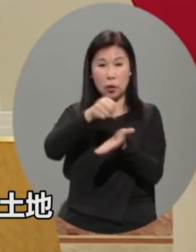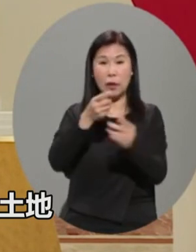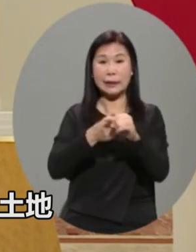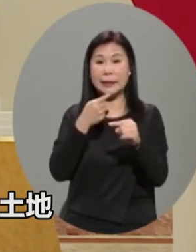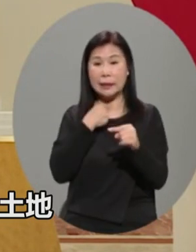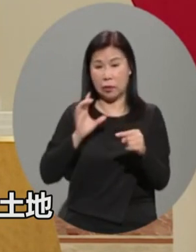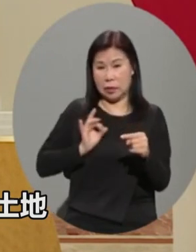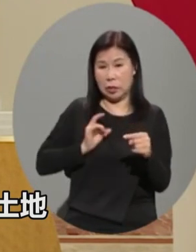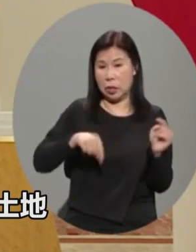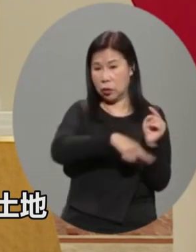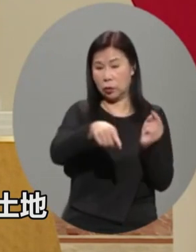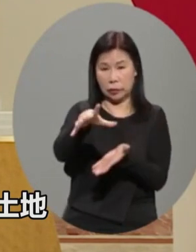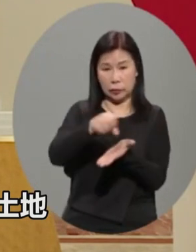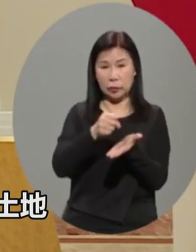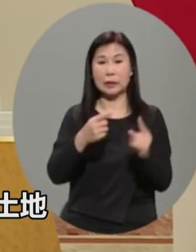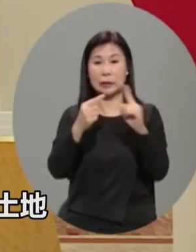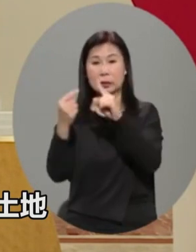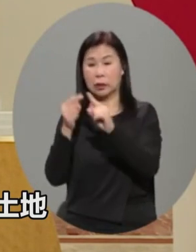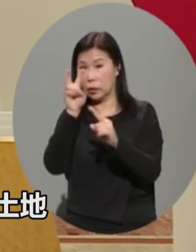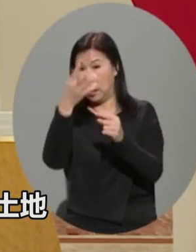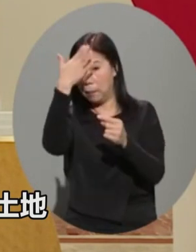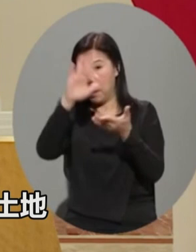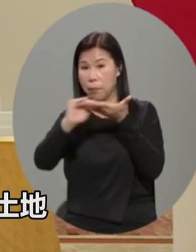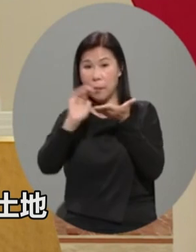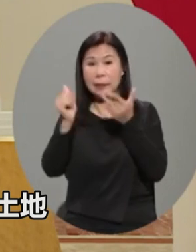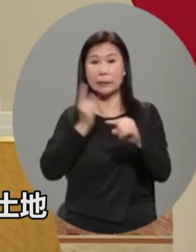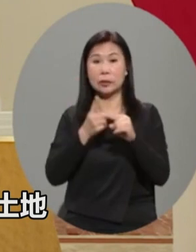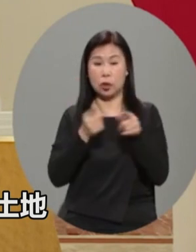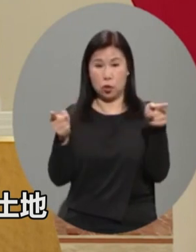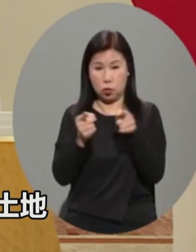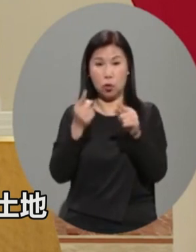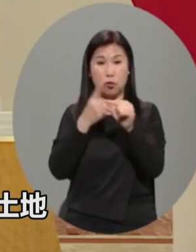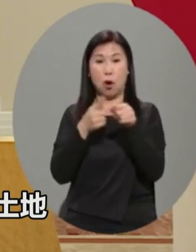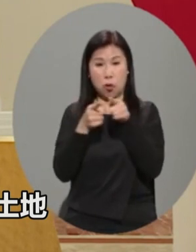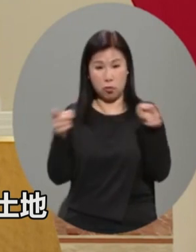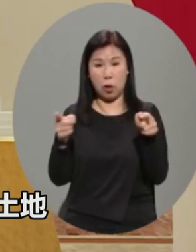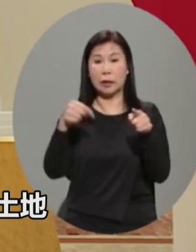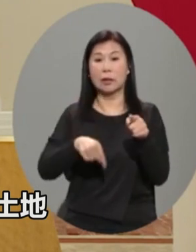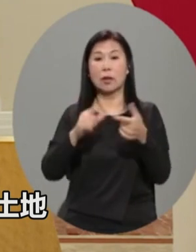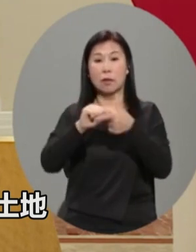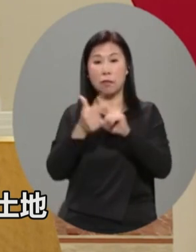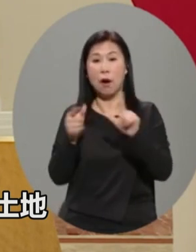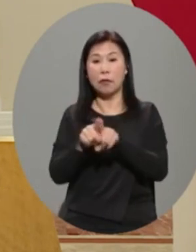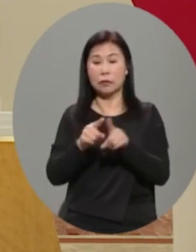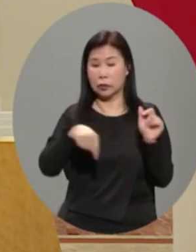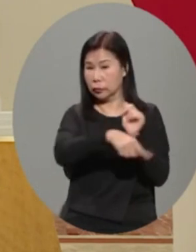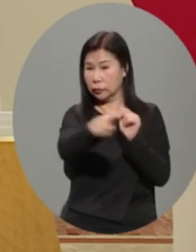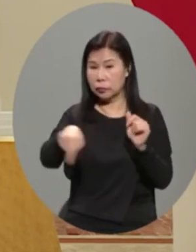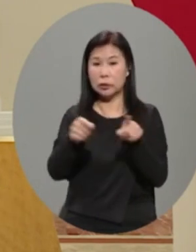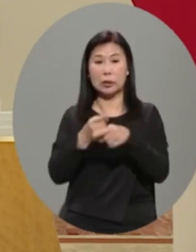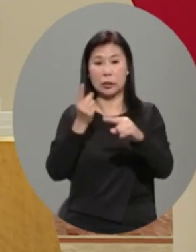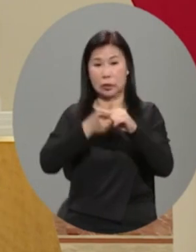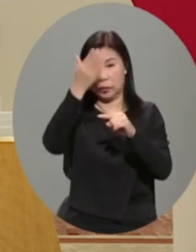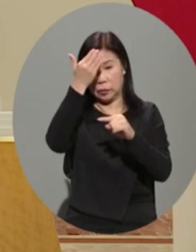的私人土地，讓市民看到無論是短、中、長期開拓的土地，政